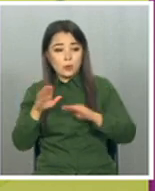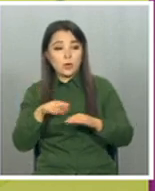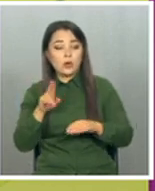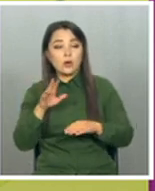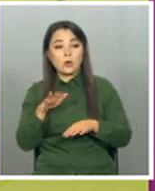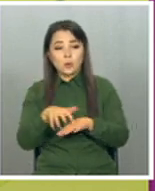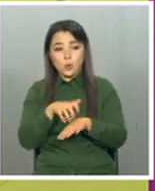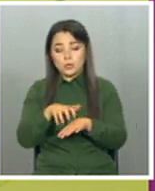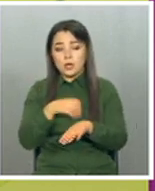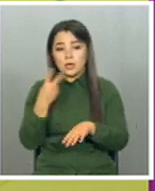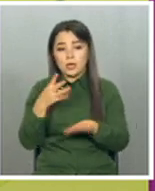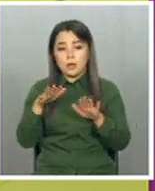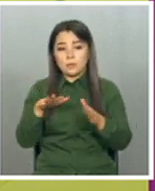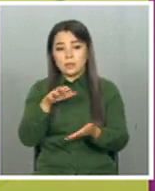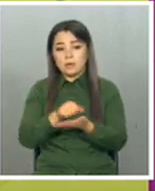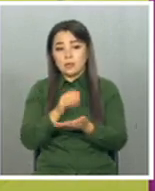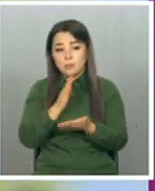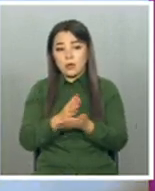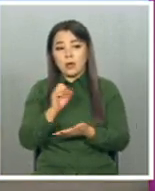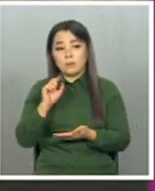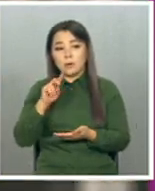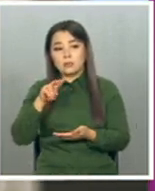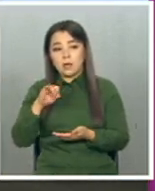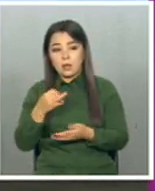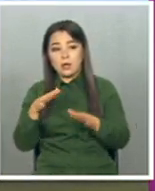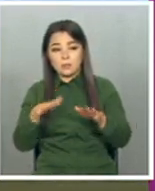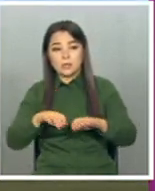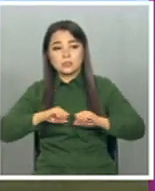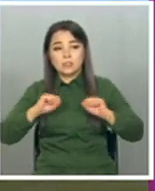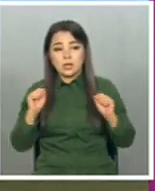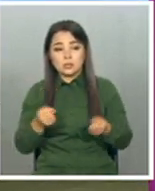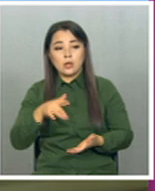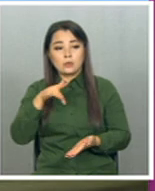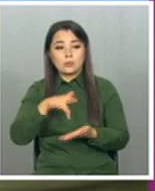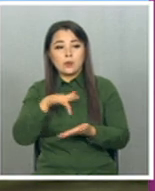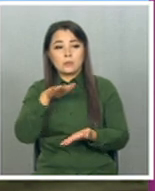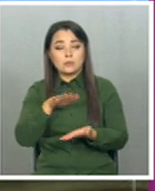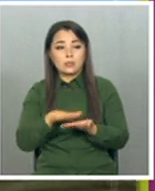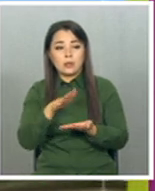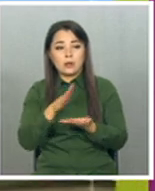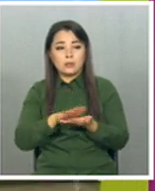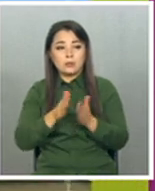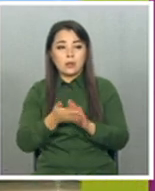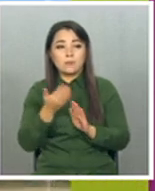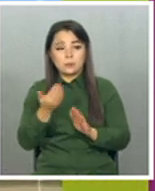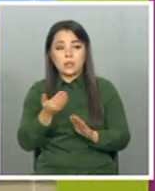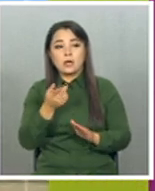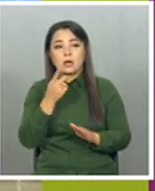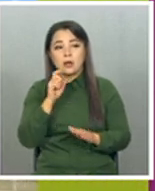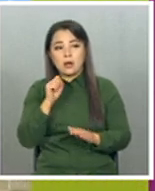басында. Абылайдың екінші қысқы ордасы ханның қызыл ағашы деп аталатын